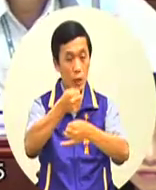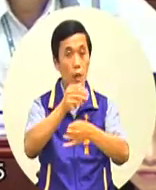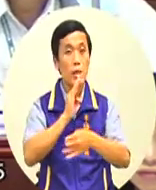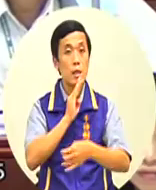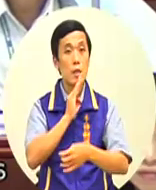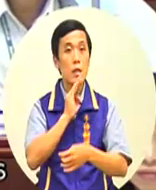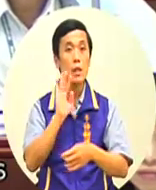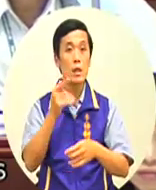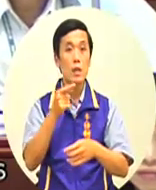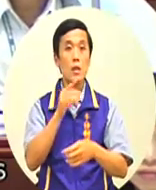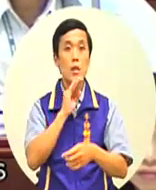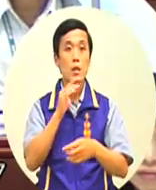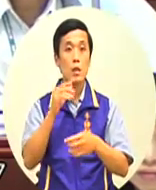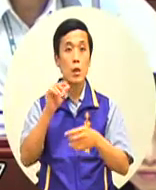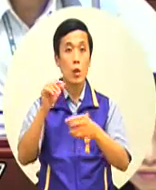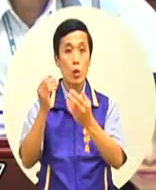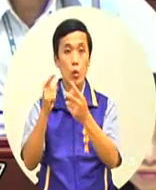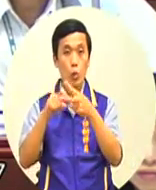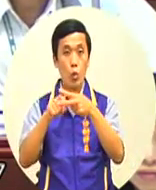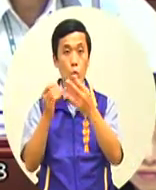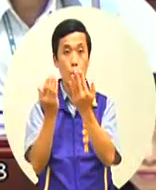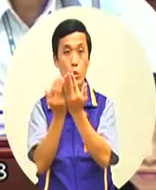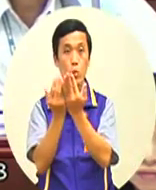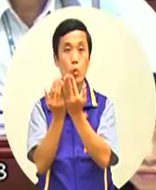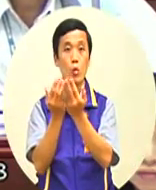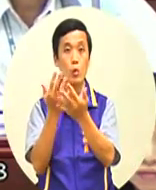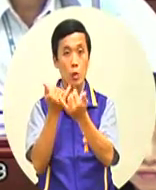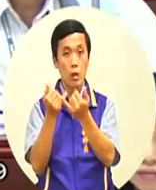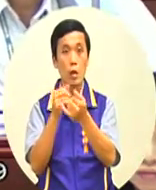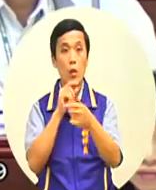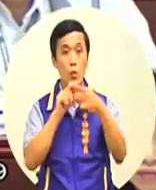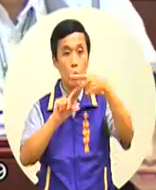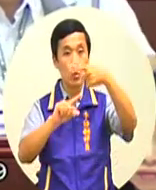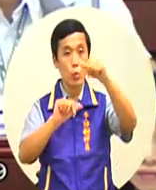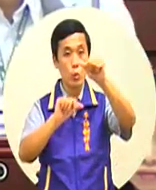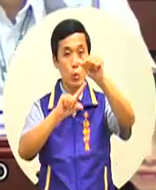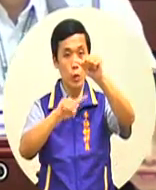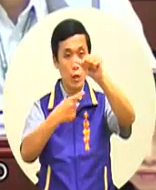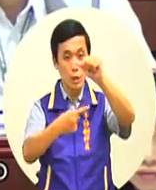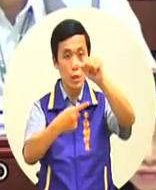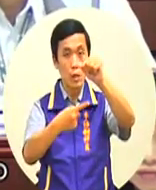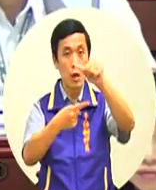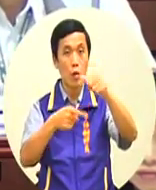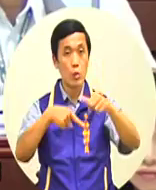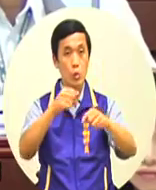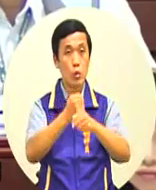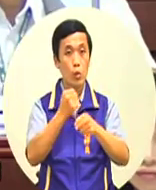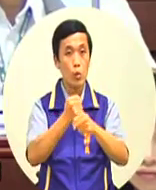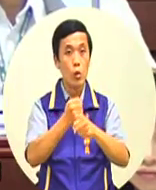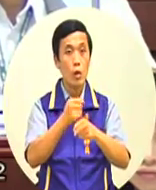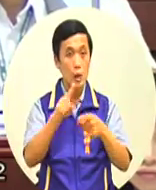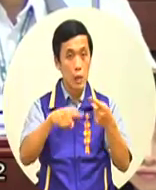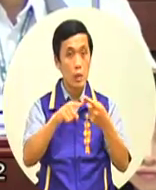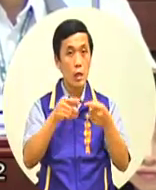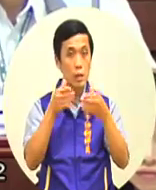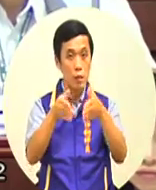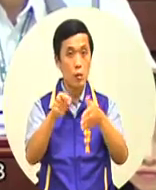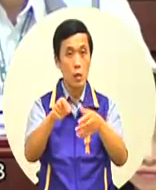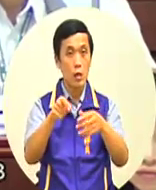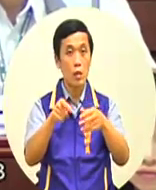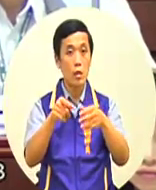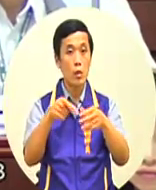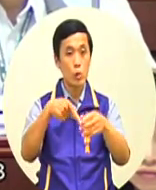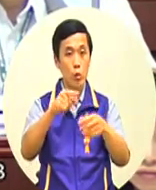生只有五一当天出勤，因为我可能当天生意比较好，那他仍然必须针对五一的出勤给予加倍的工